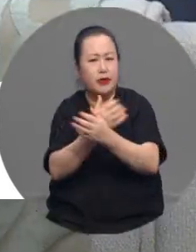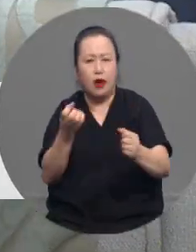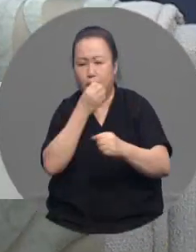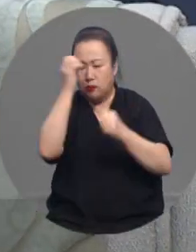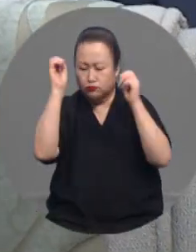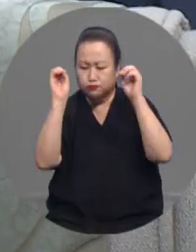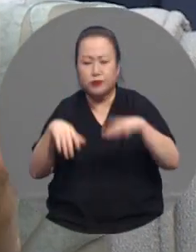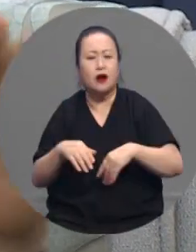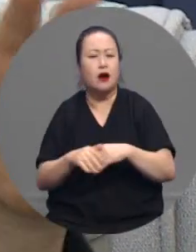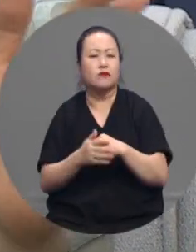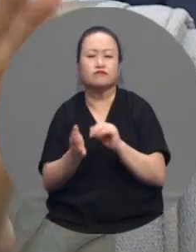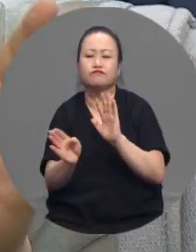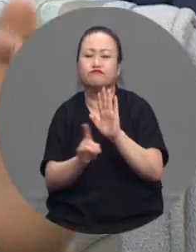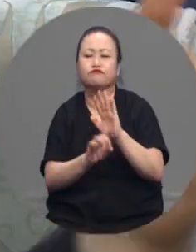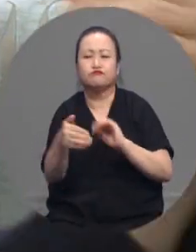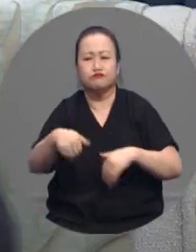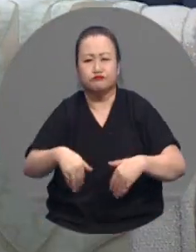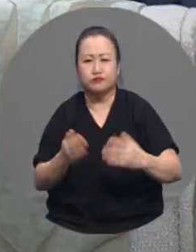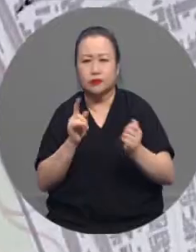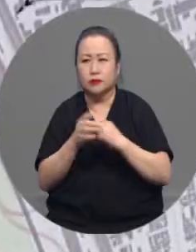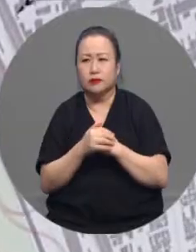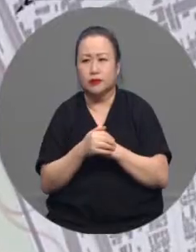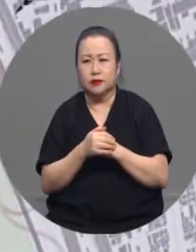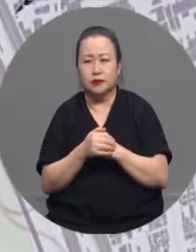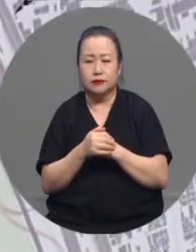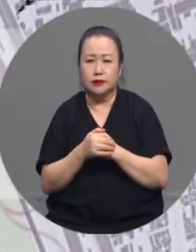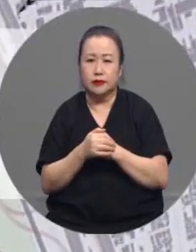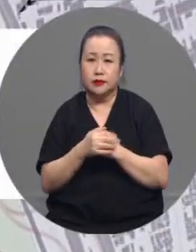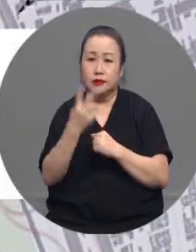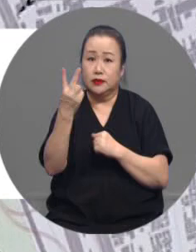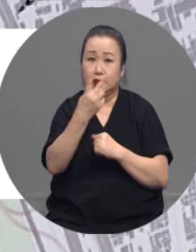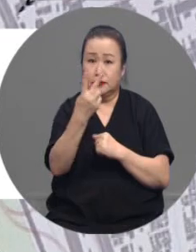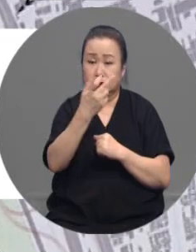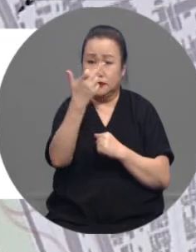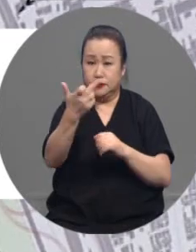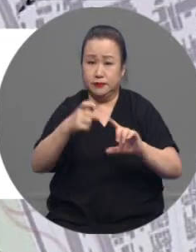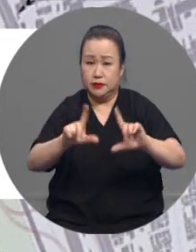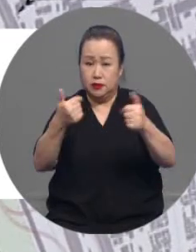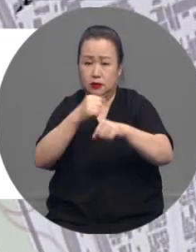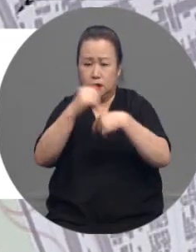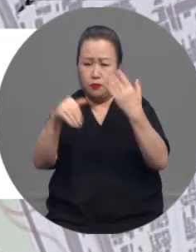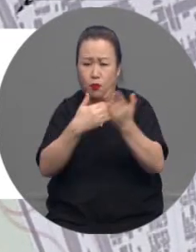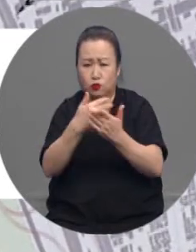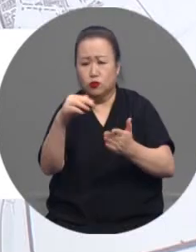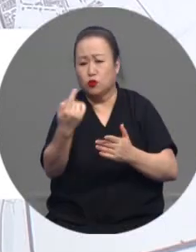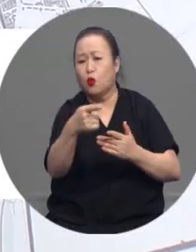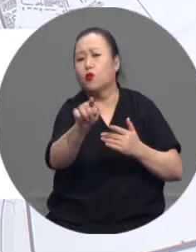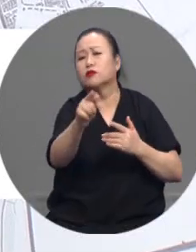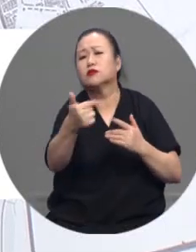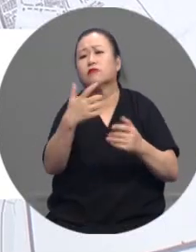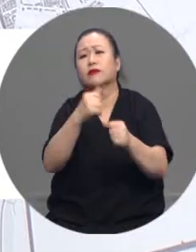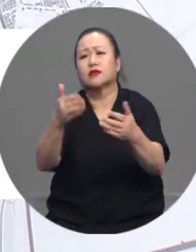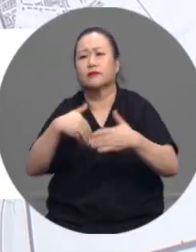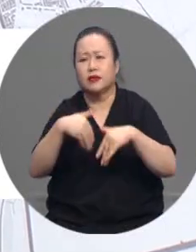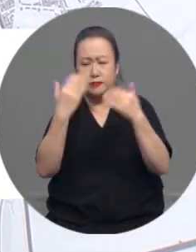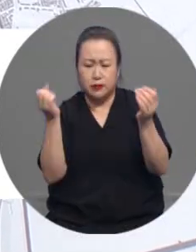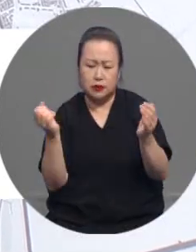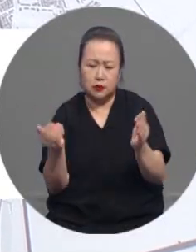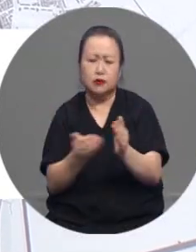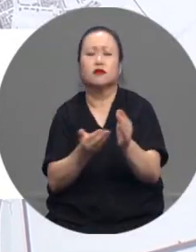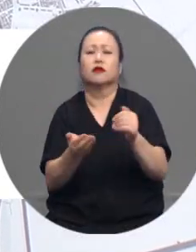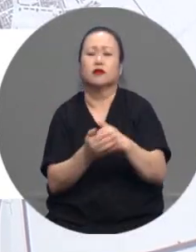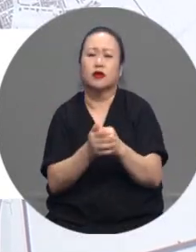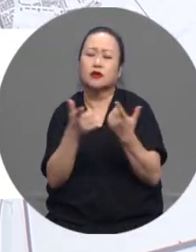자체를 사실상 부정했습니다. 이미 2017년에 재정영향평가를 이 노선을 받았습니다. 그게 이미 다